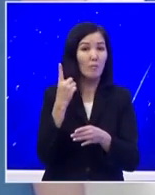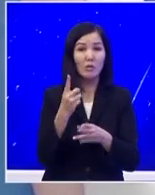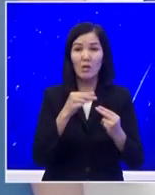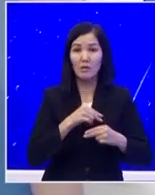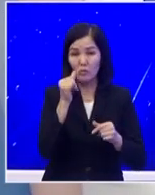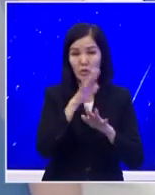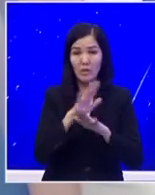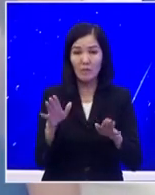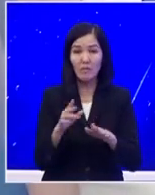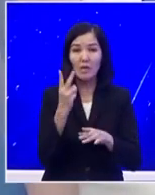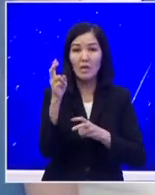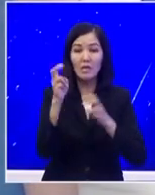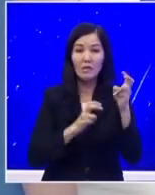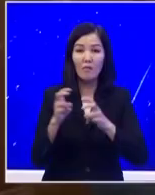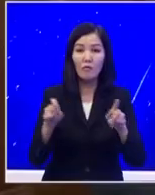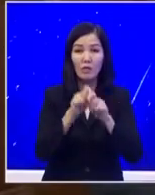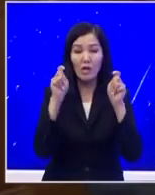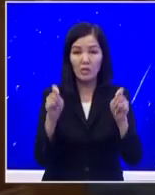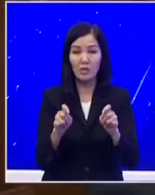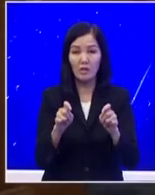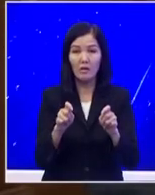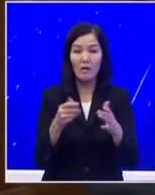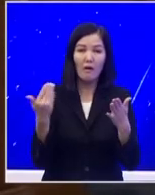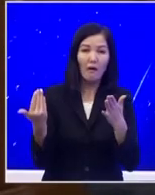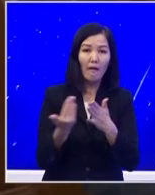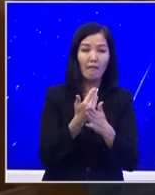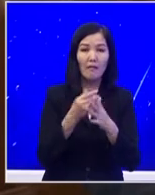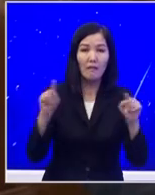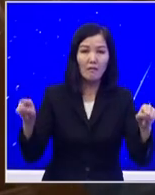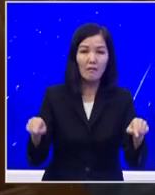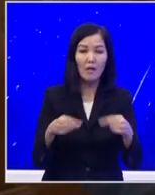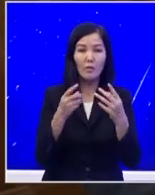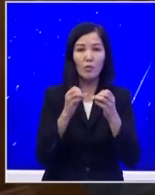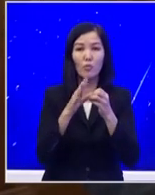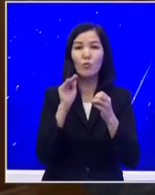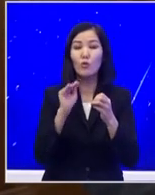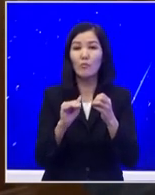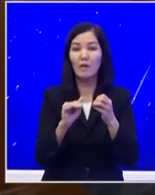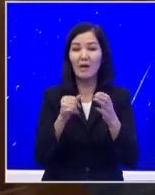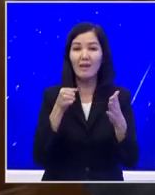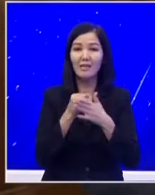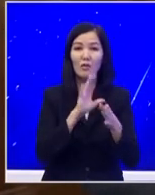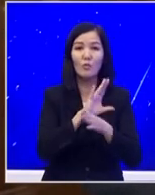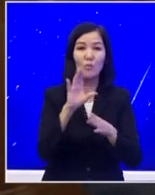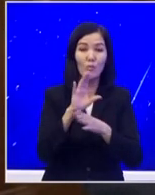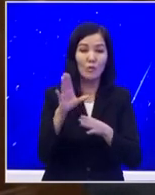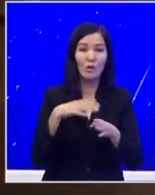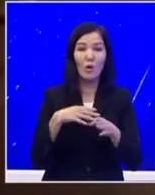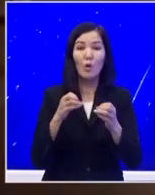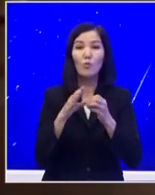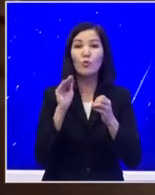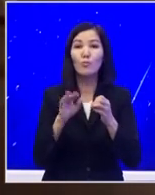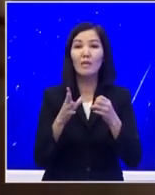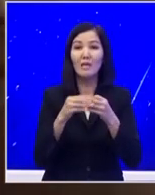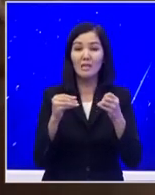жасалмайдым. Екі завод іске қостық. Қазіргі кезде 14 мың көлемін жеткіздік. 14 мың гектарға. Серікжан